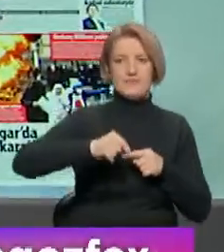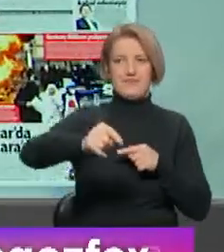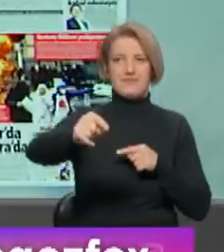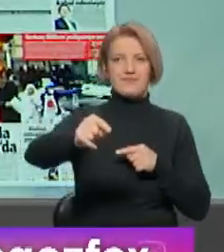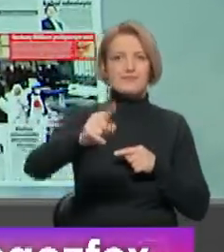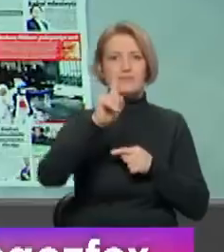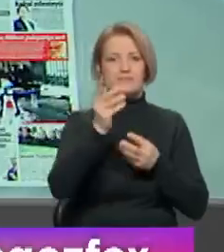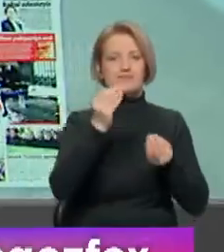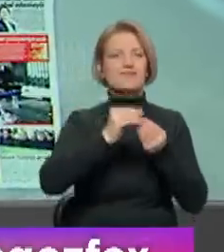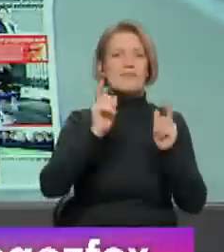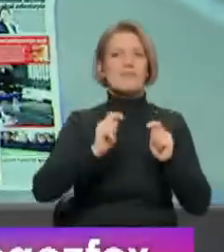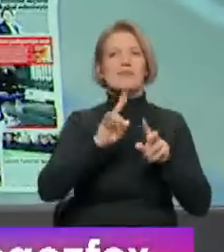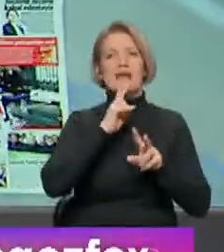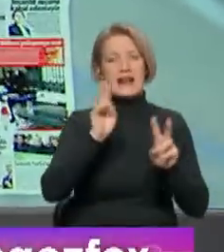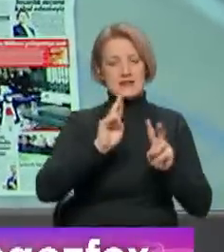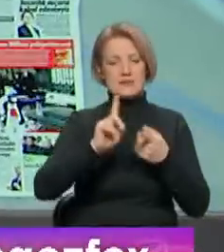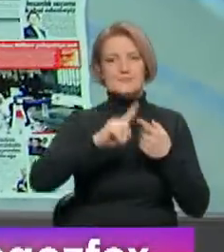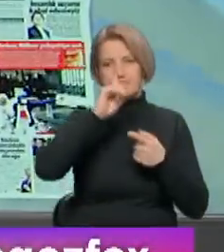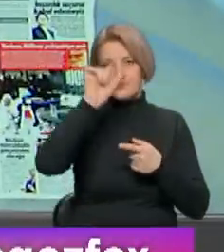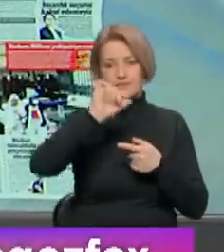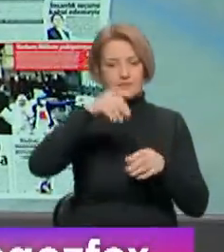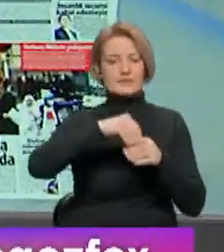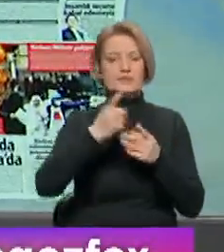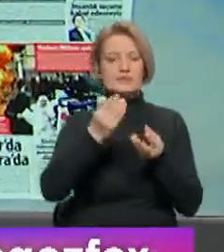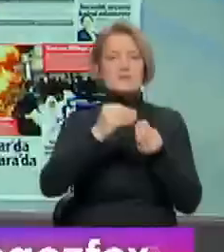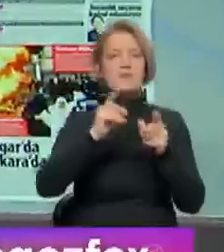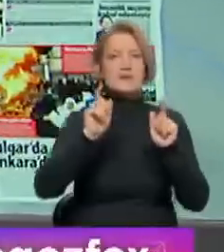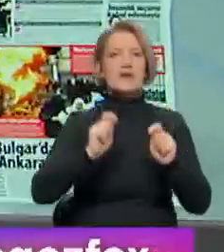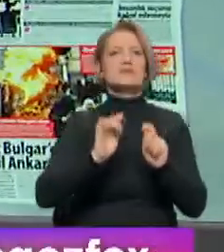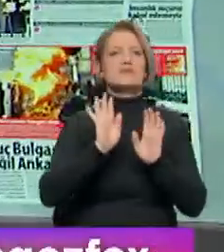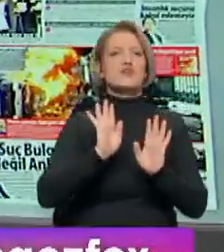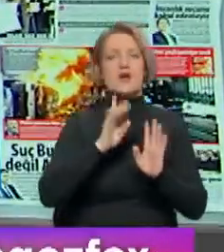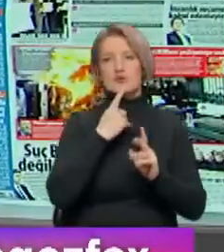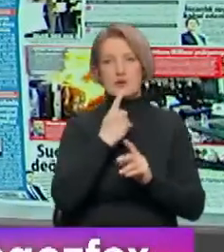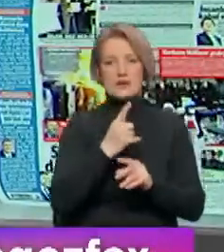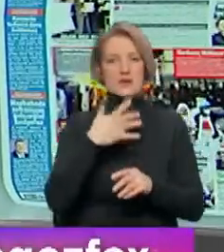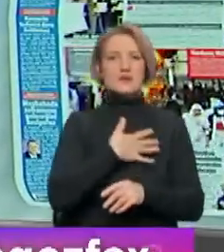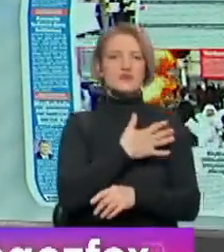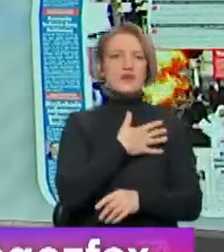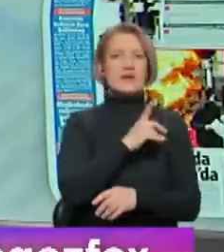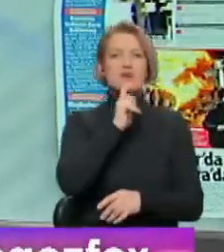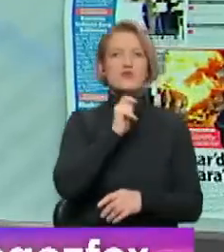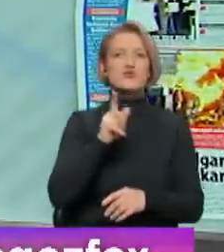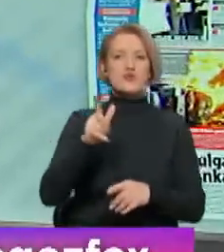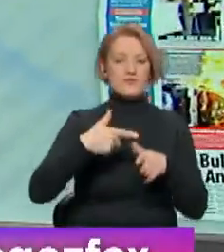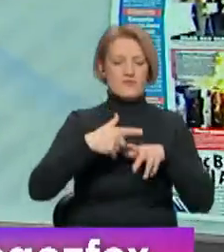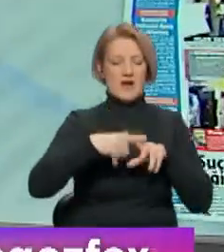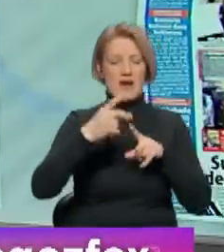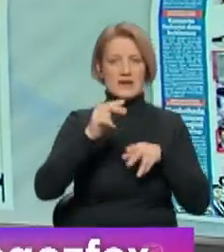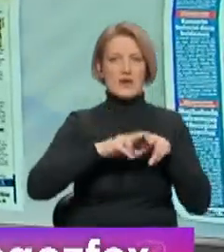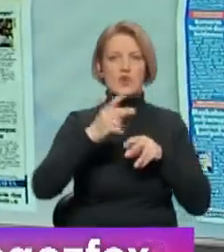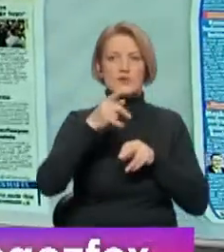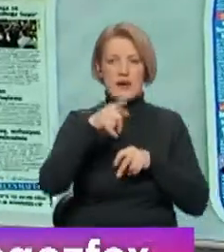bir zam yapılmayacak elektrik içinde doğalgaz içinde bir zam yapamayacağı söylense de Cumhuriyet Halk Partisi'nin sözcüsü Faik Öztürk